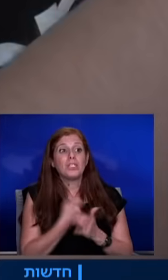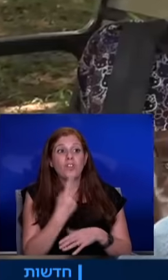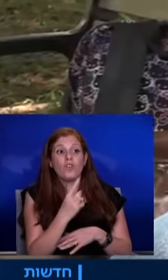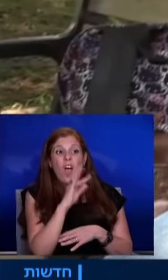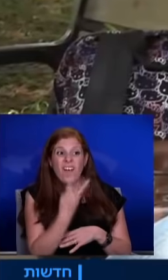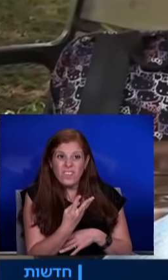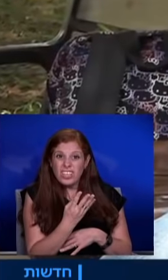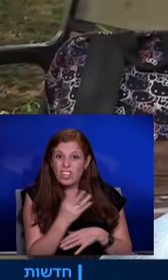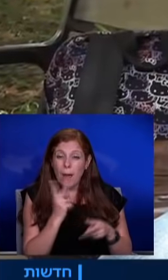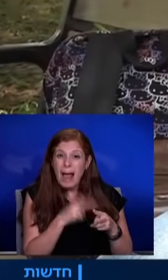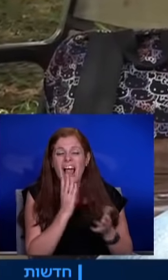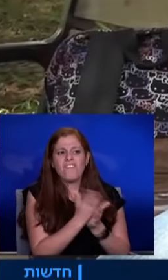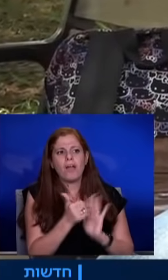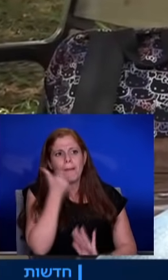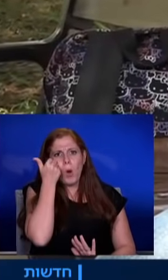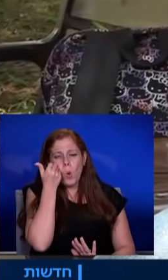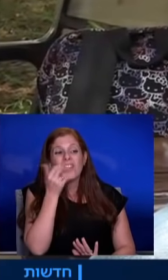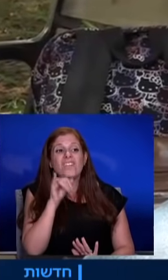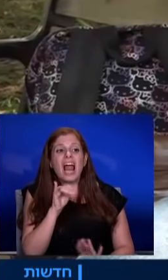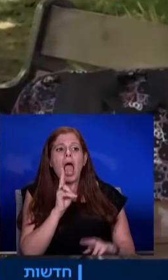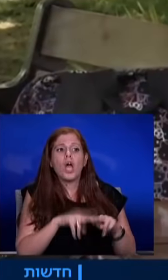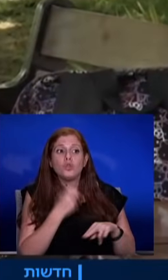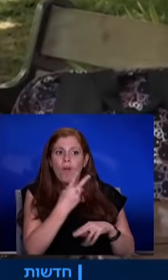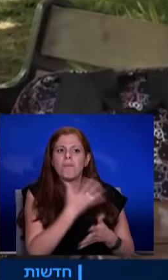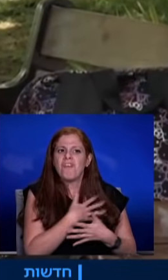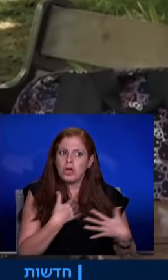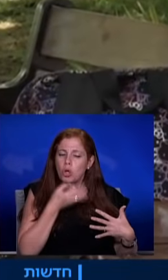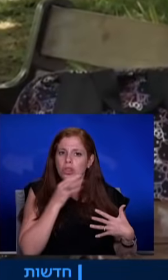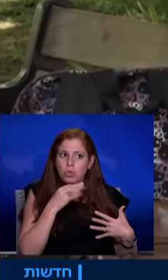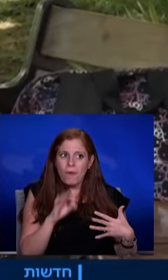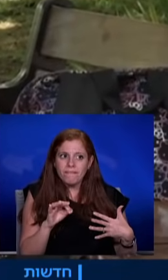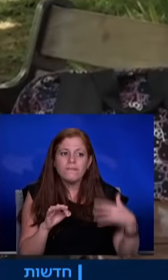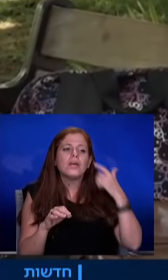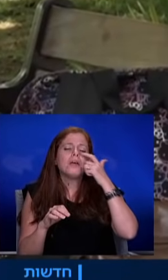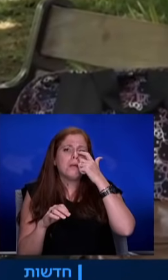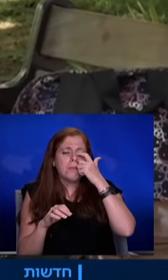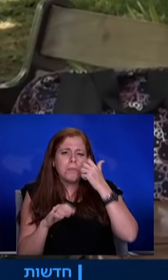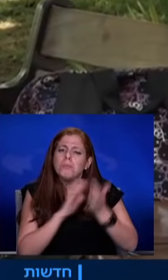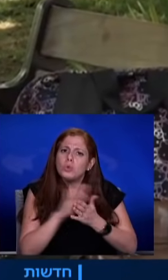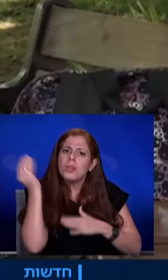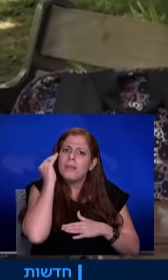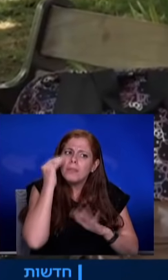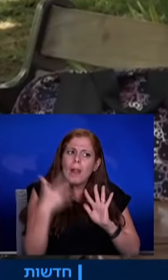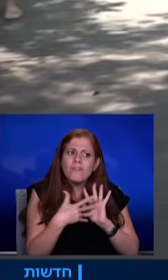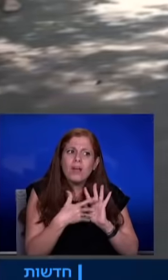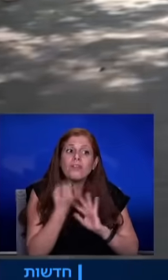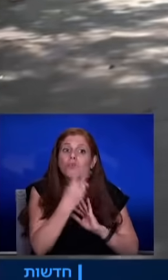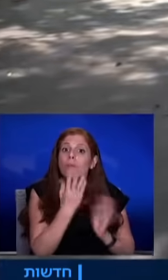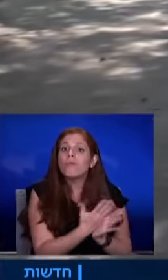בגרות. ויעל אחרי שבועיים כבר הרגישה יותר טוב. פשוט מה. למדת את החומר לבחינה. אחרי שבועיים היא כבר